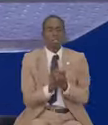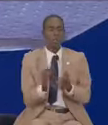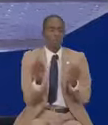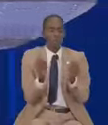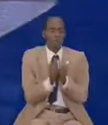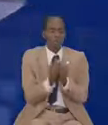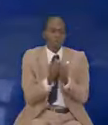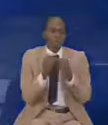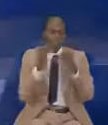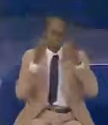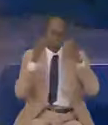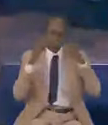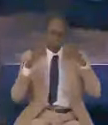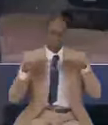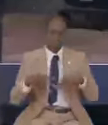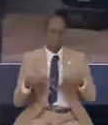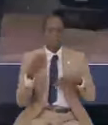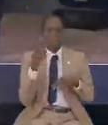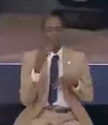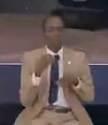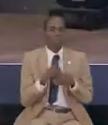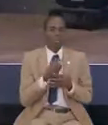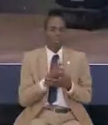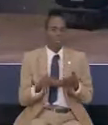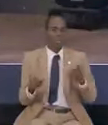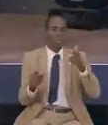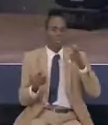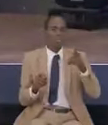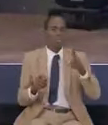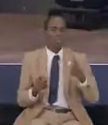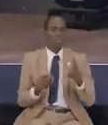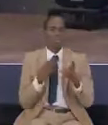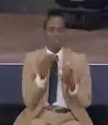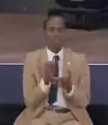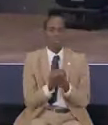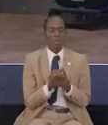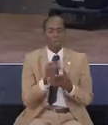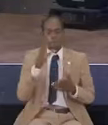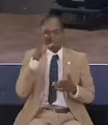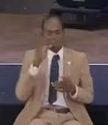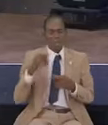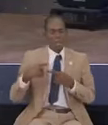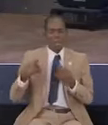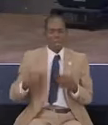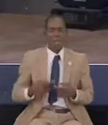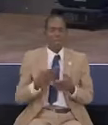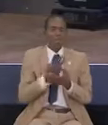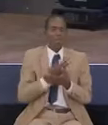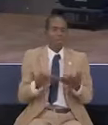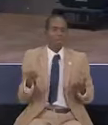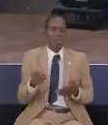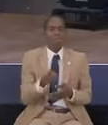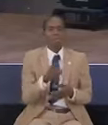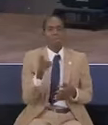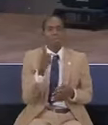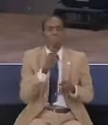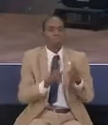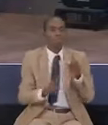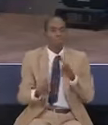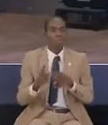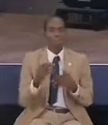confusion partout et le verset 26 quai que et les hommes rendant l'âme de terreur vous voyez